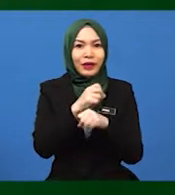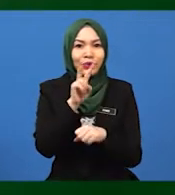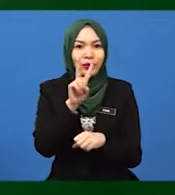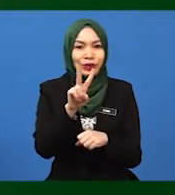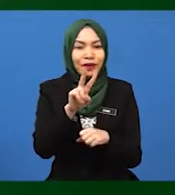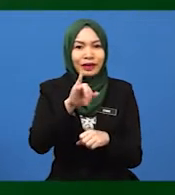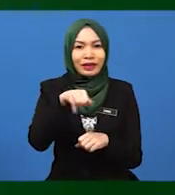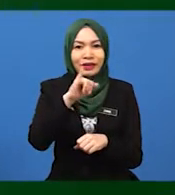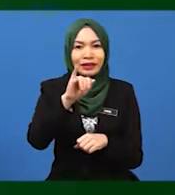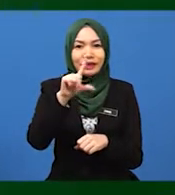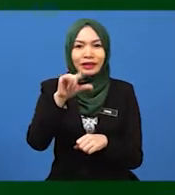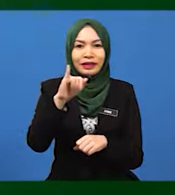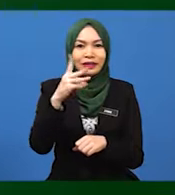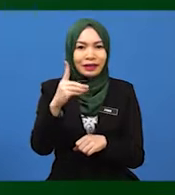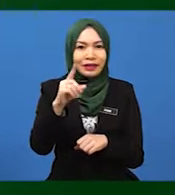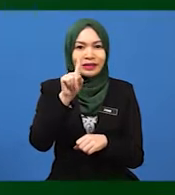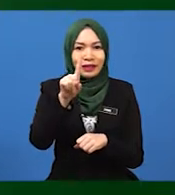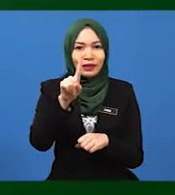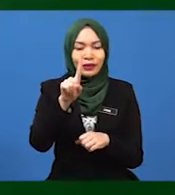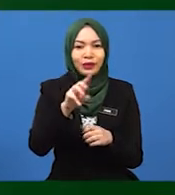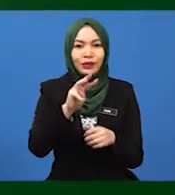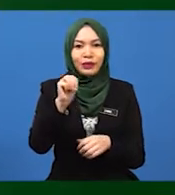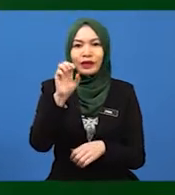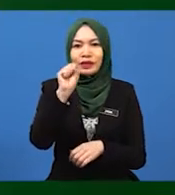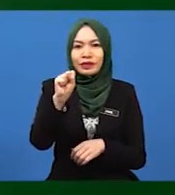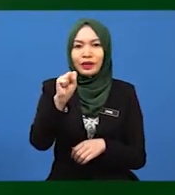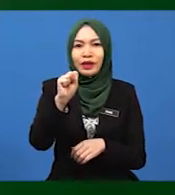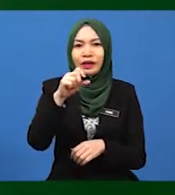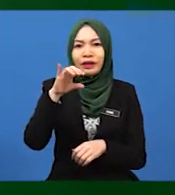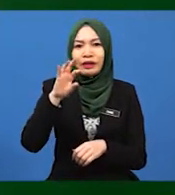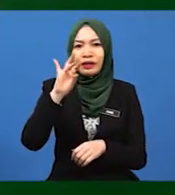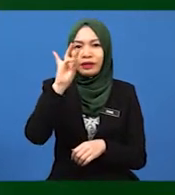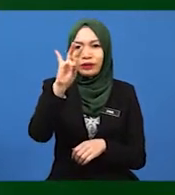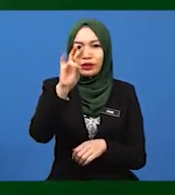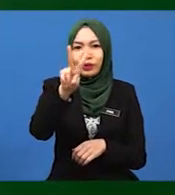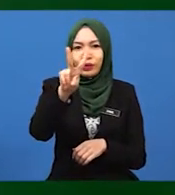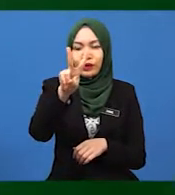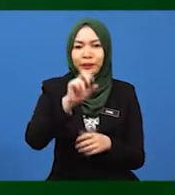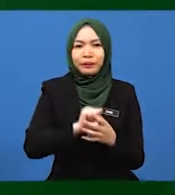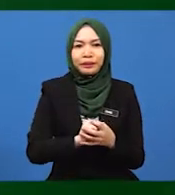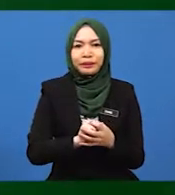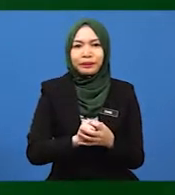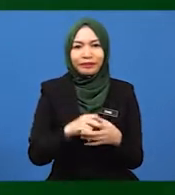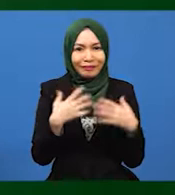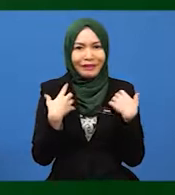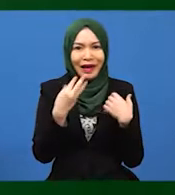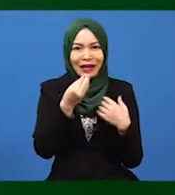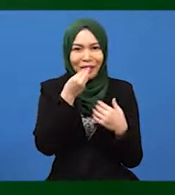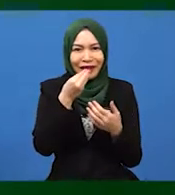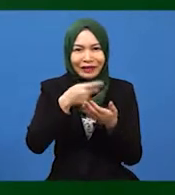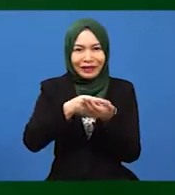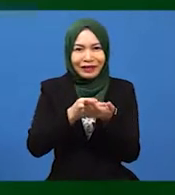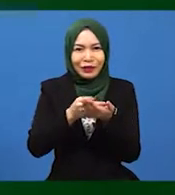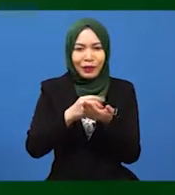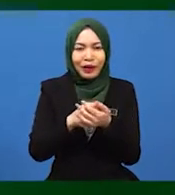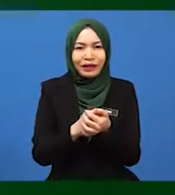rujuk muka surat 72. Kamu pernah makan ketupat palas? Kita akan belajar